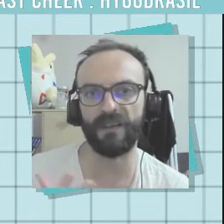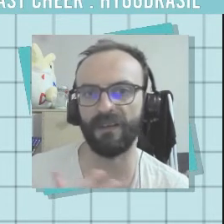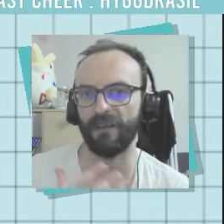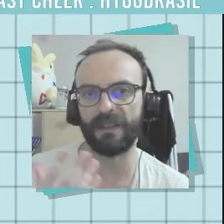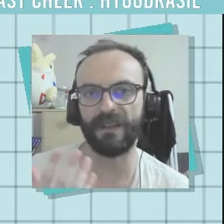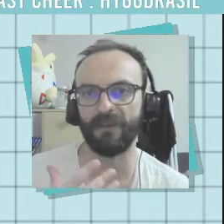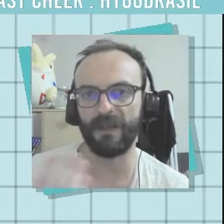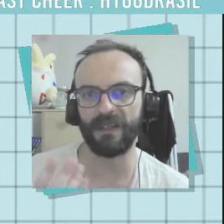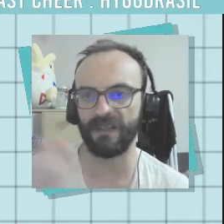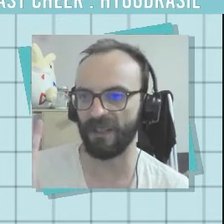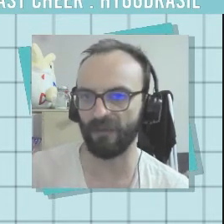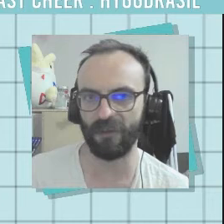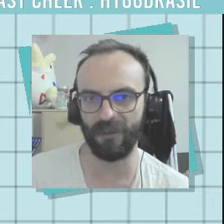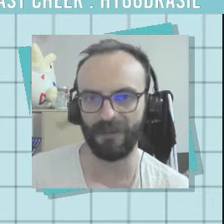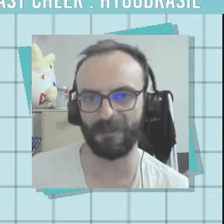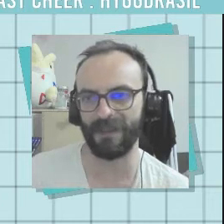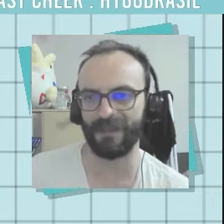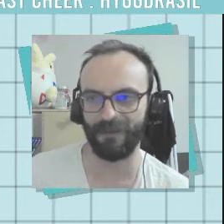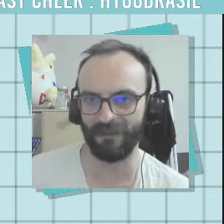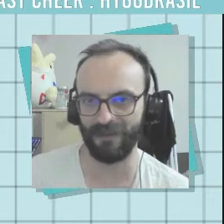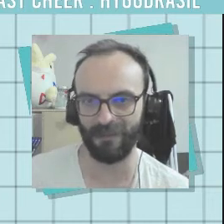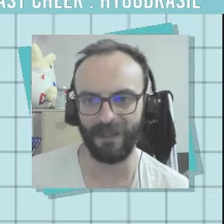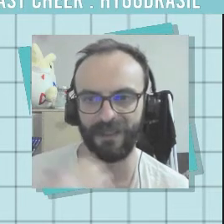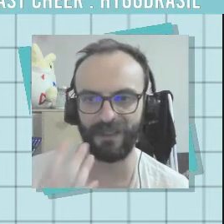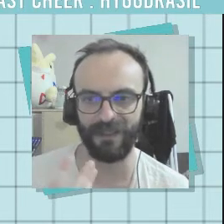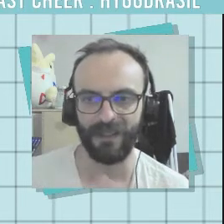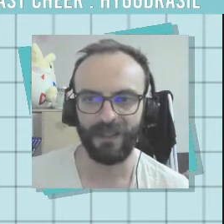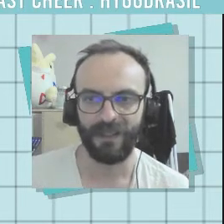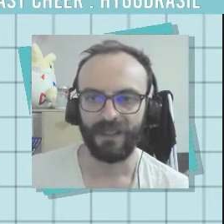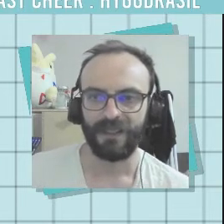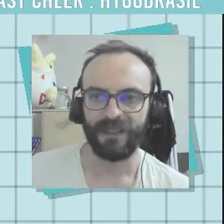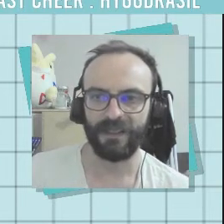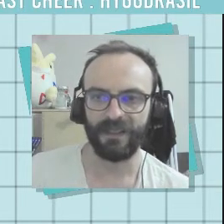logiciels en bêta ou machin, s'il y a Doschnor qui passe, il pourra nous en parler,